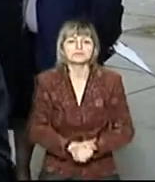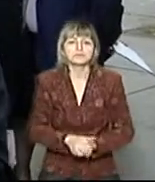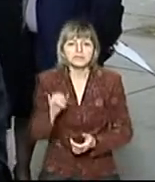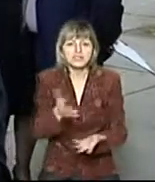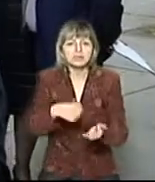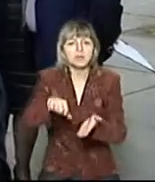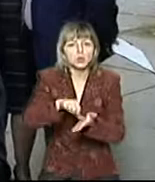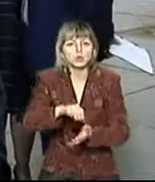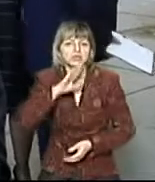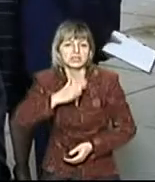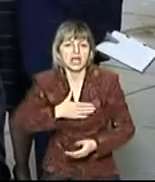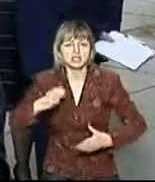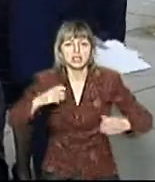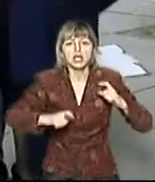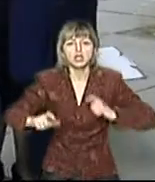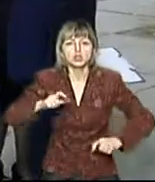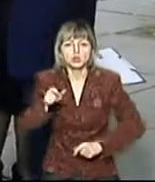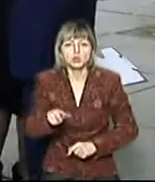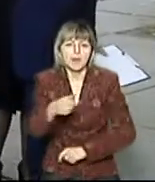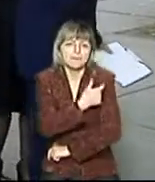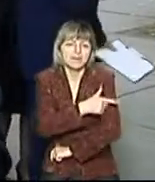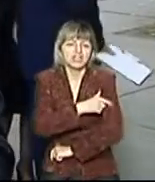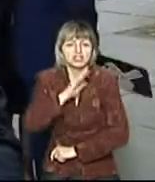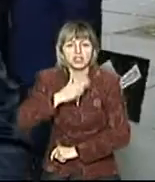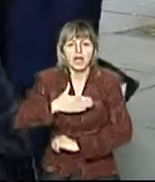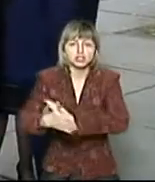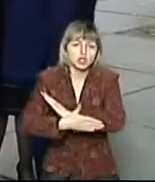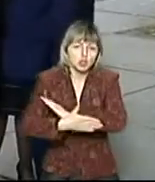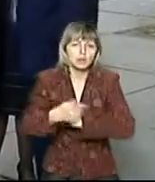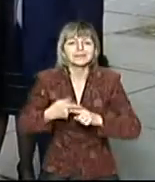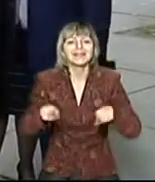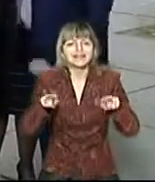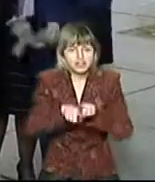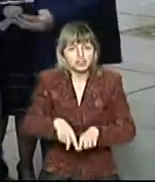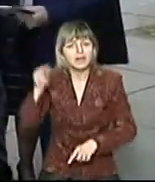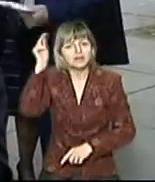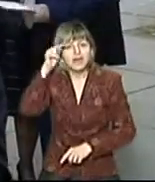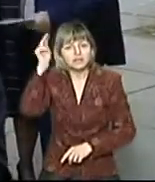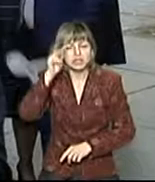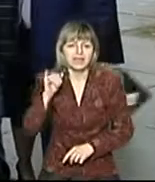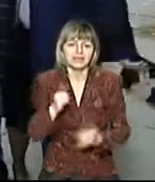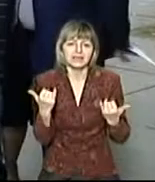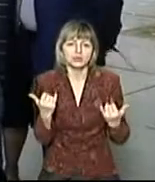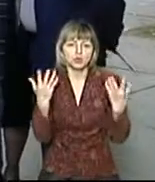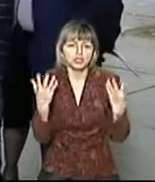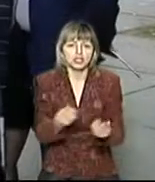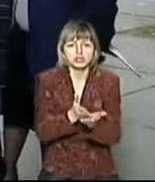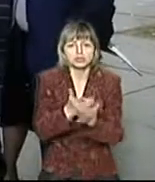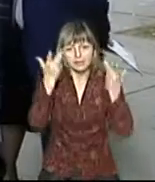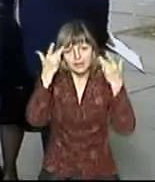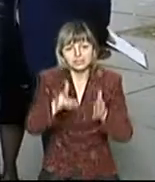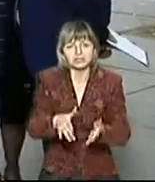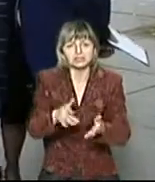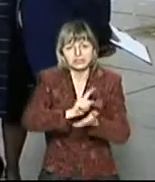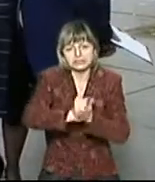і наші студенти медичних наших коледжів, тобто це теж навчання. І на сьогоднішній день служба екстреної